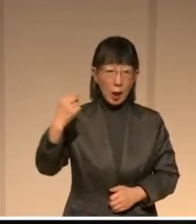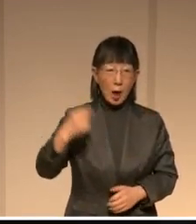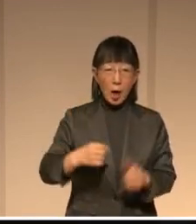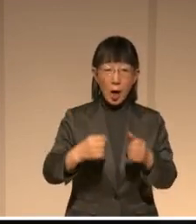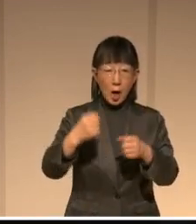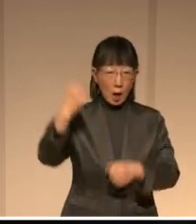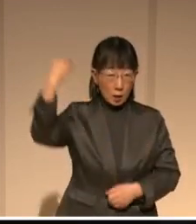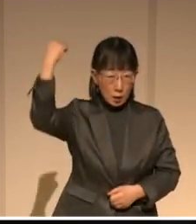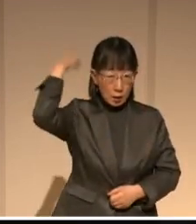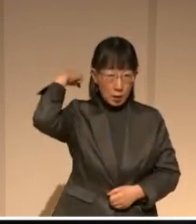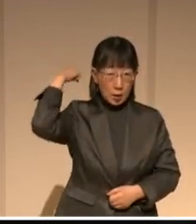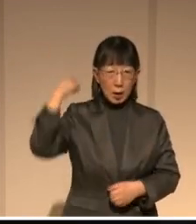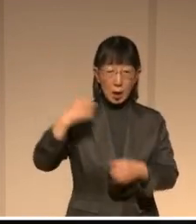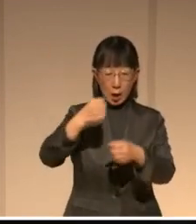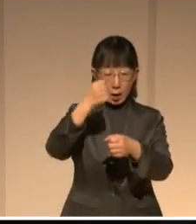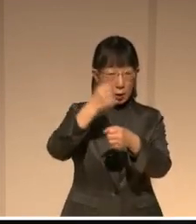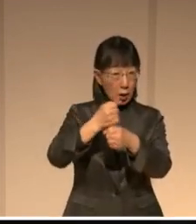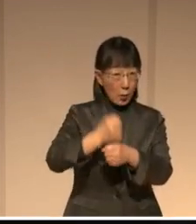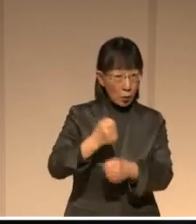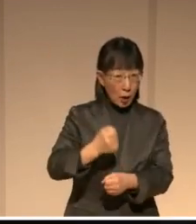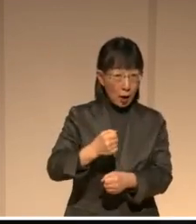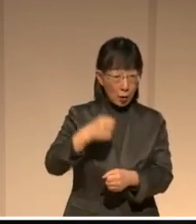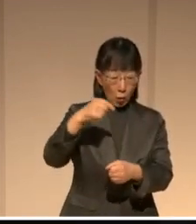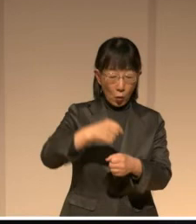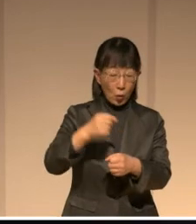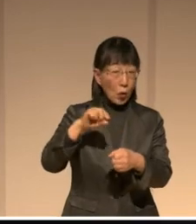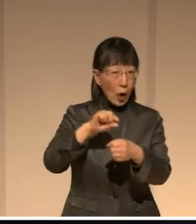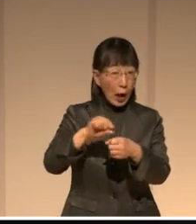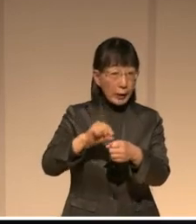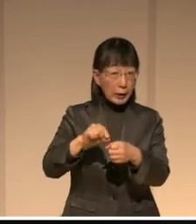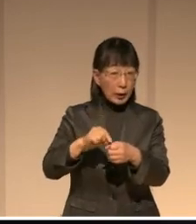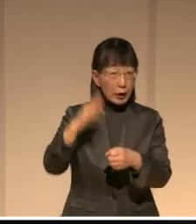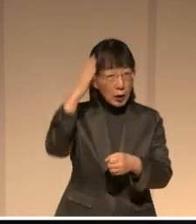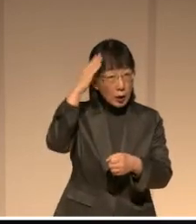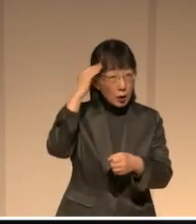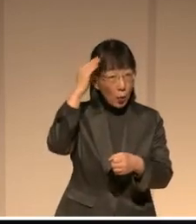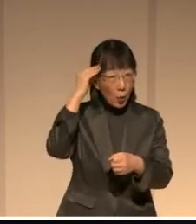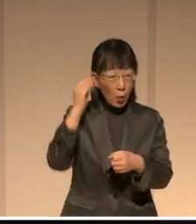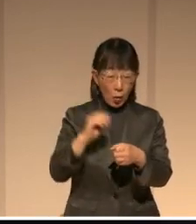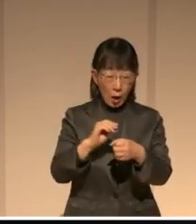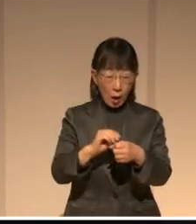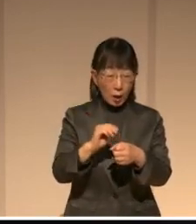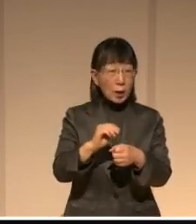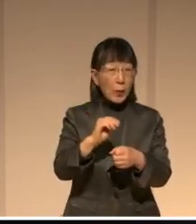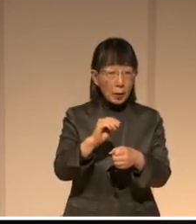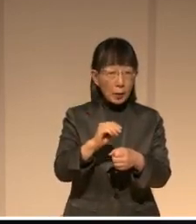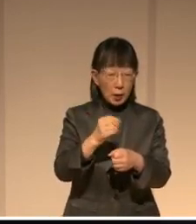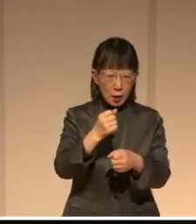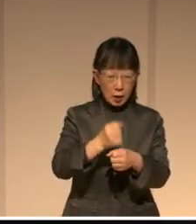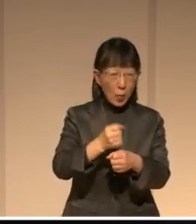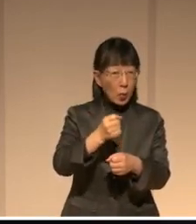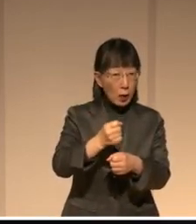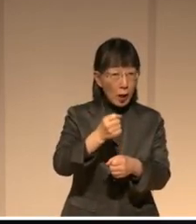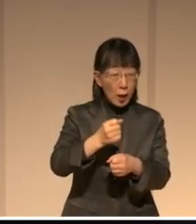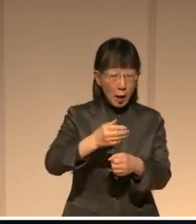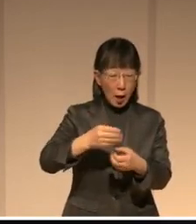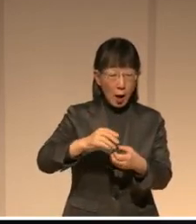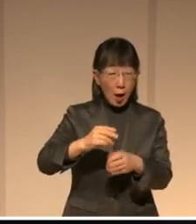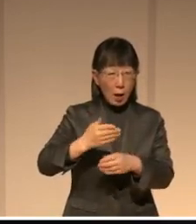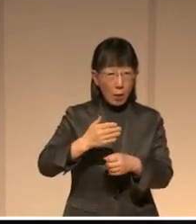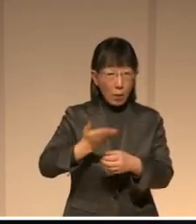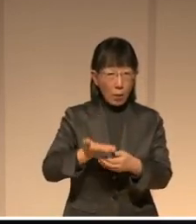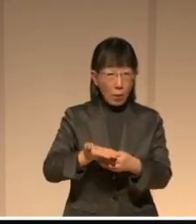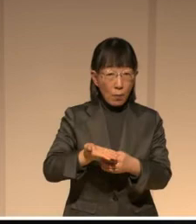にあの脂肪の塊があってそれがこう背骨を二分しちゃってる障害だったんですけど僕